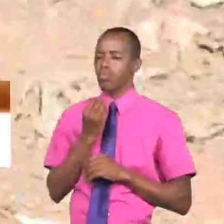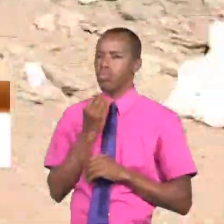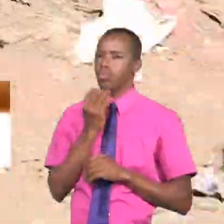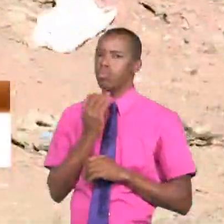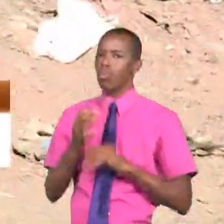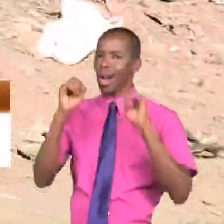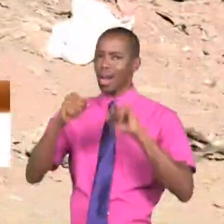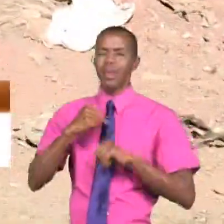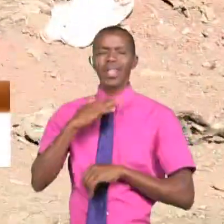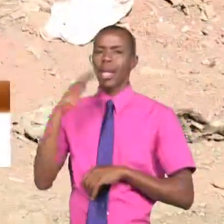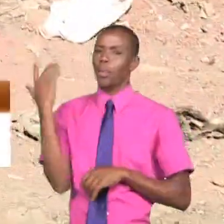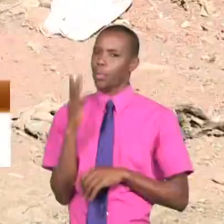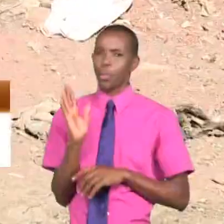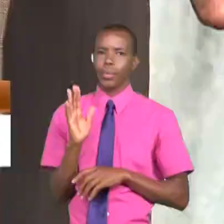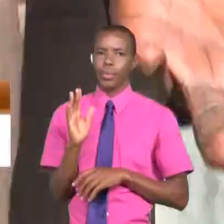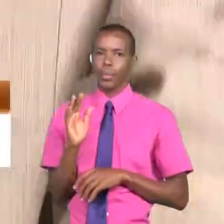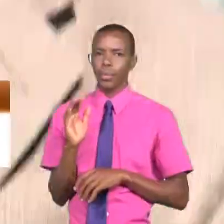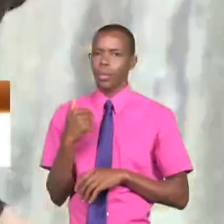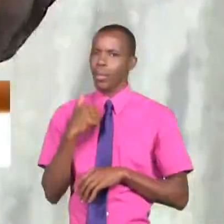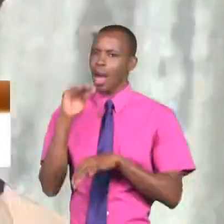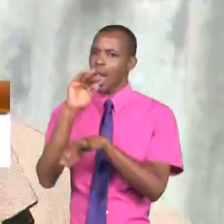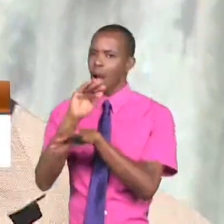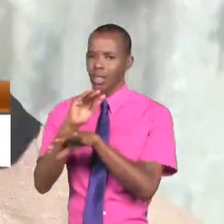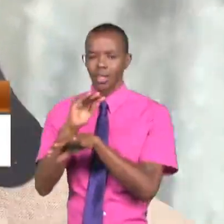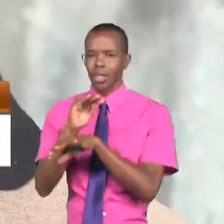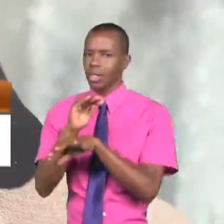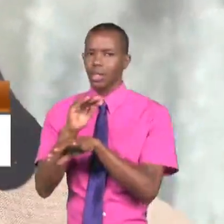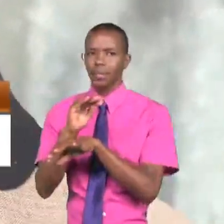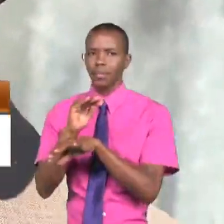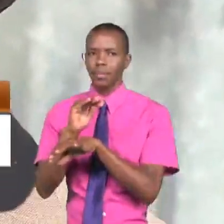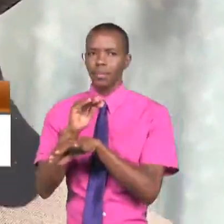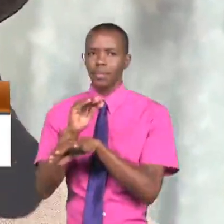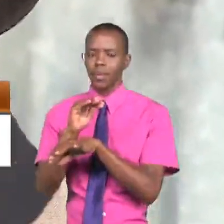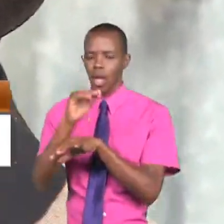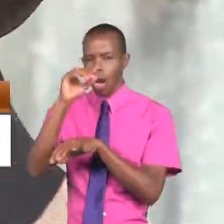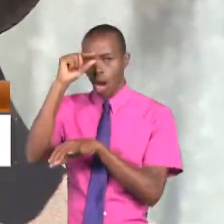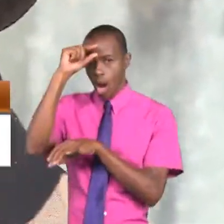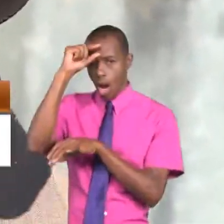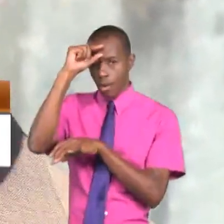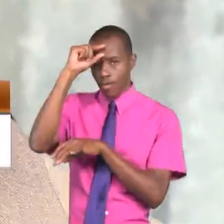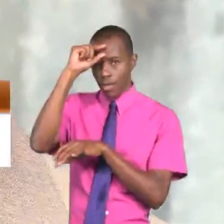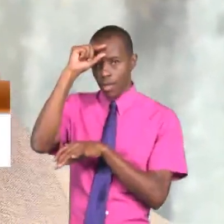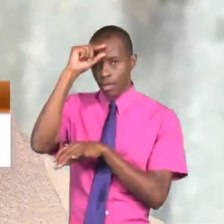Nilikuwa nimekufa kabisa. Na hata naomba haki jameni mbele ya jua. Serikali.